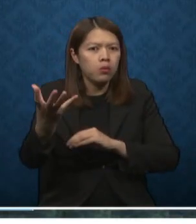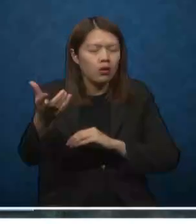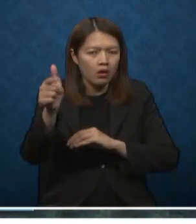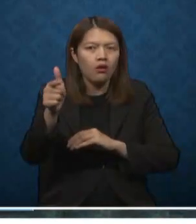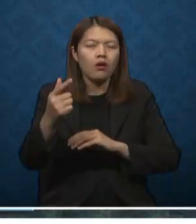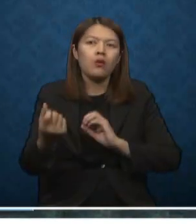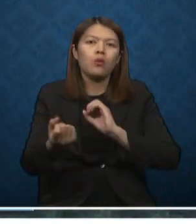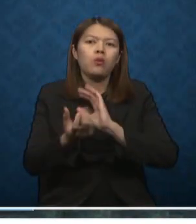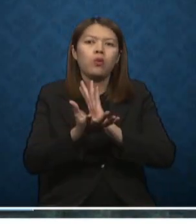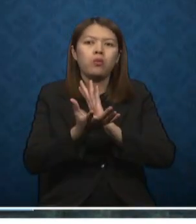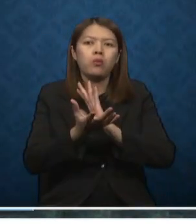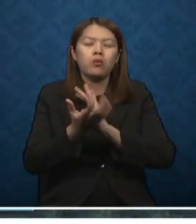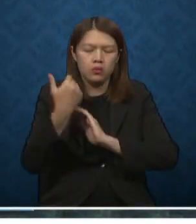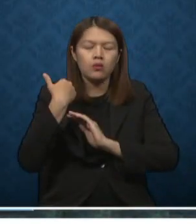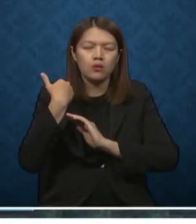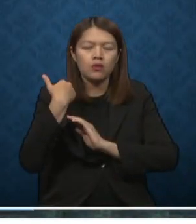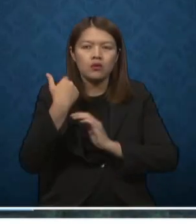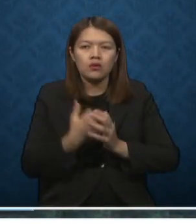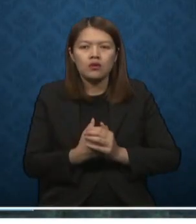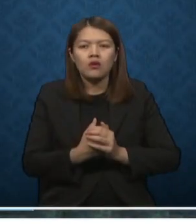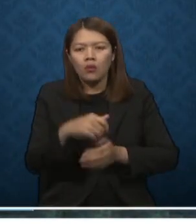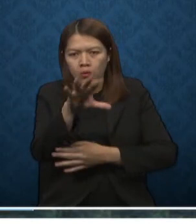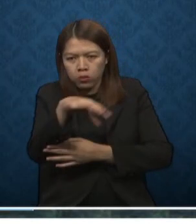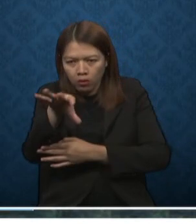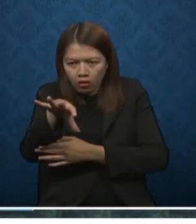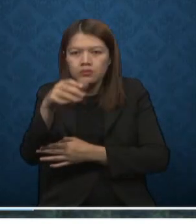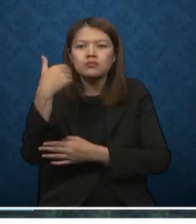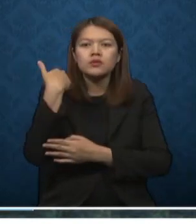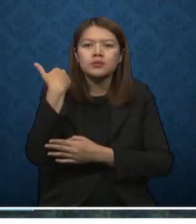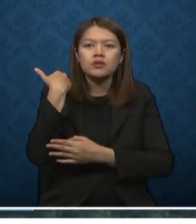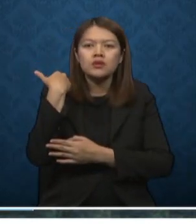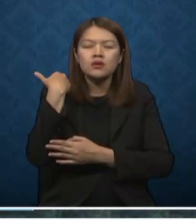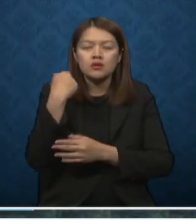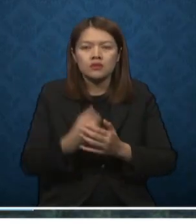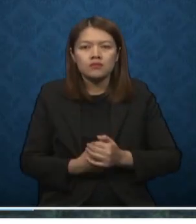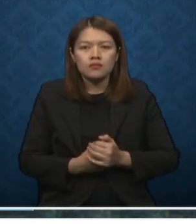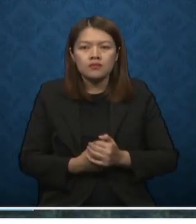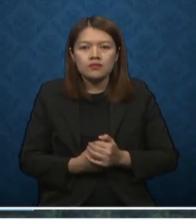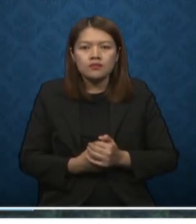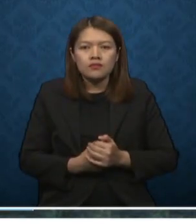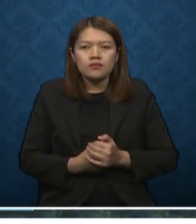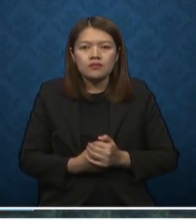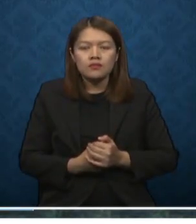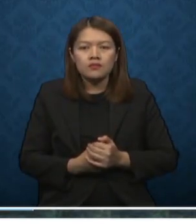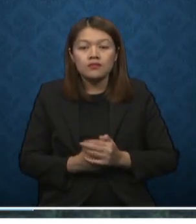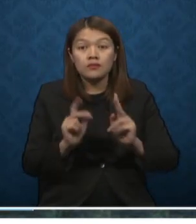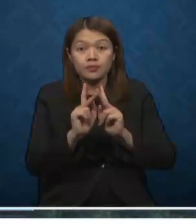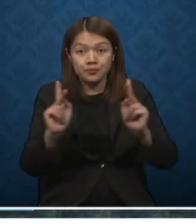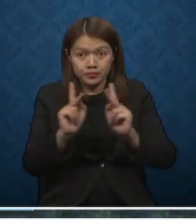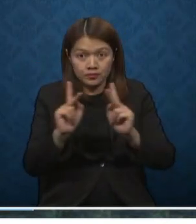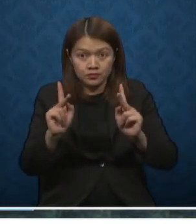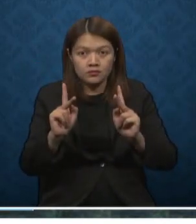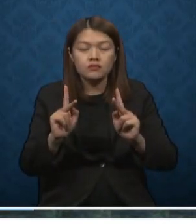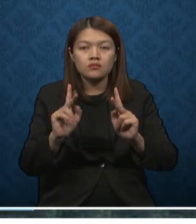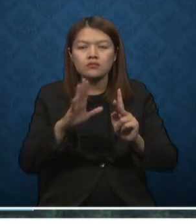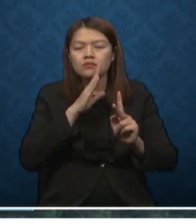ลเสียในเรื่องของการด้านหลอกลวงกันหรือในภาพรวมที่คณะกรรม